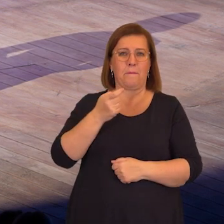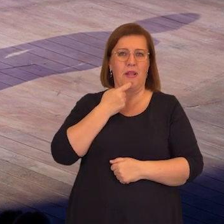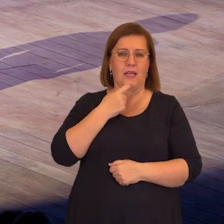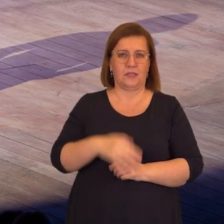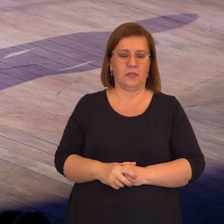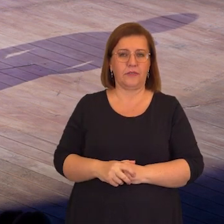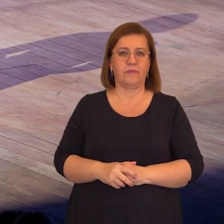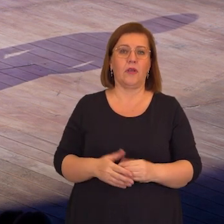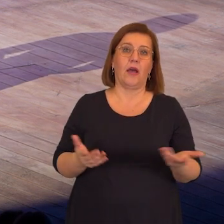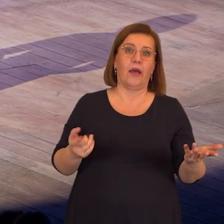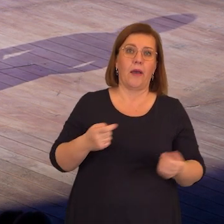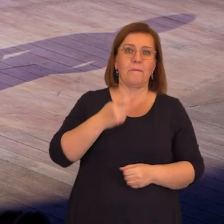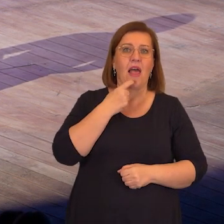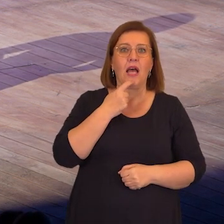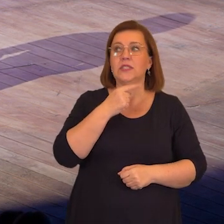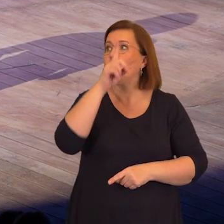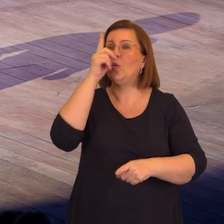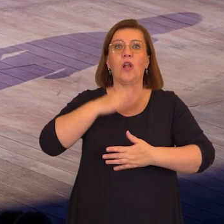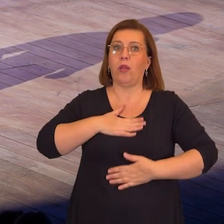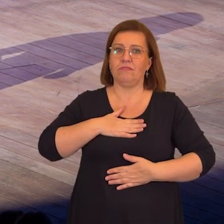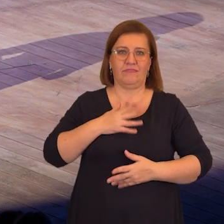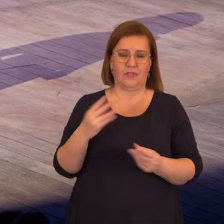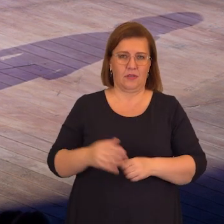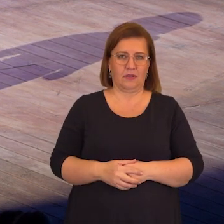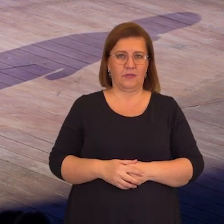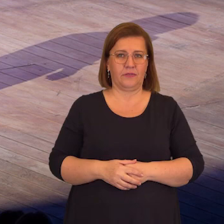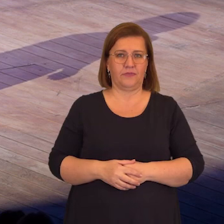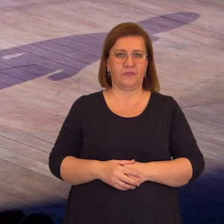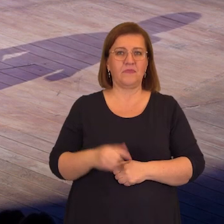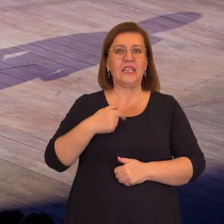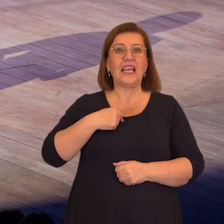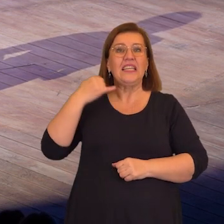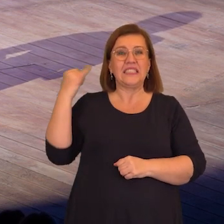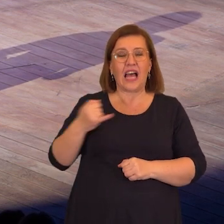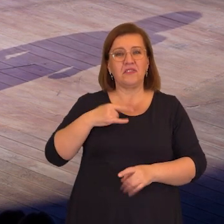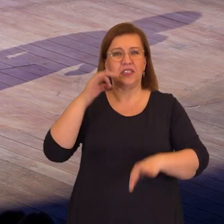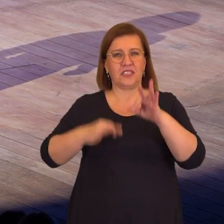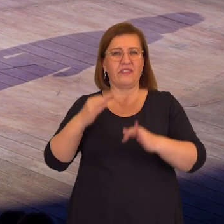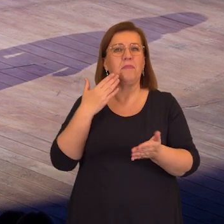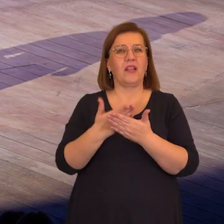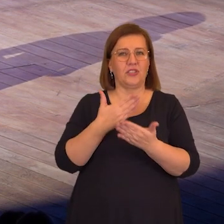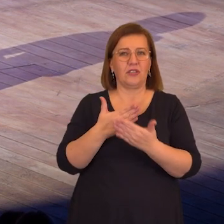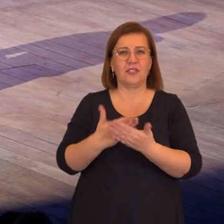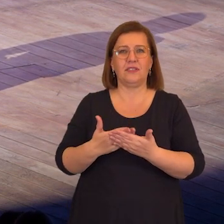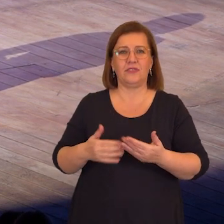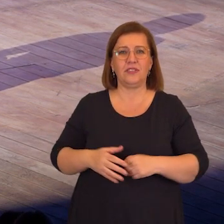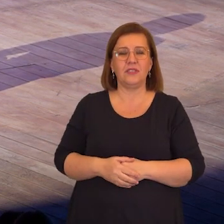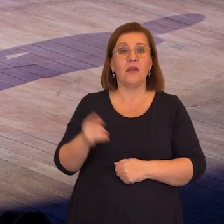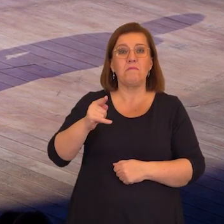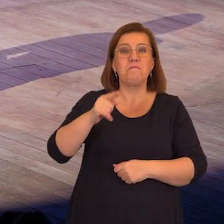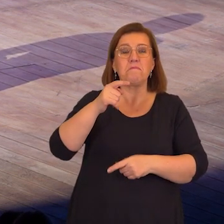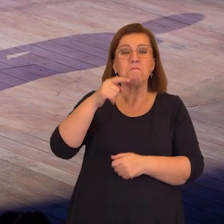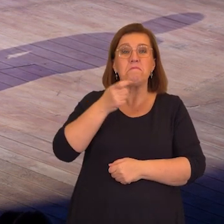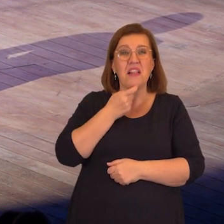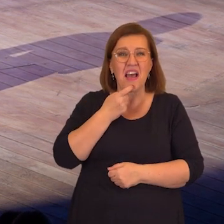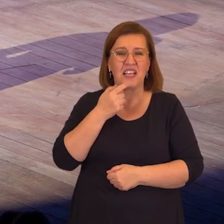ten nie jest lubiany. I zawsze zastanawiam się dlaczego. Może przez definicję. Plastik to tworzywa sztuczne,